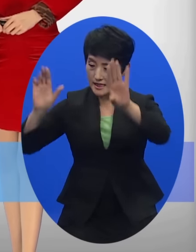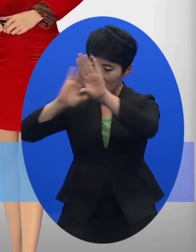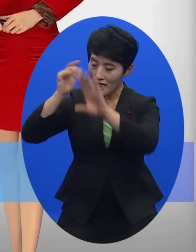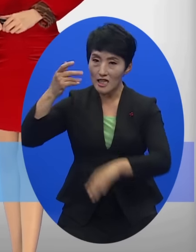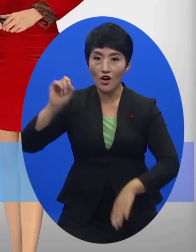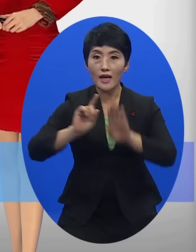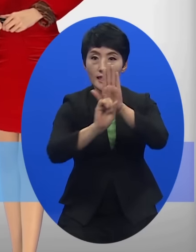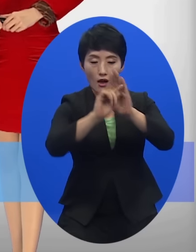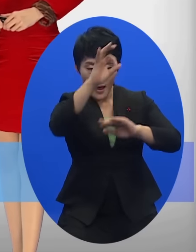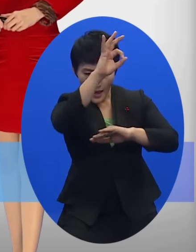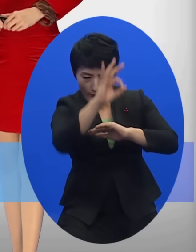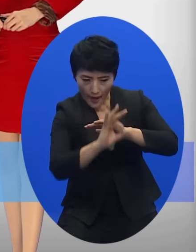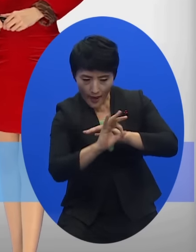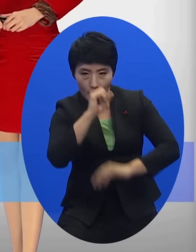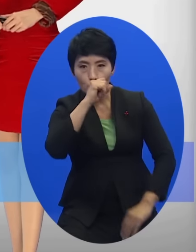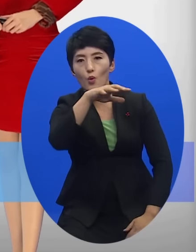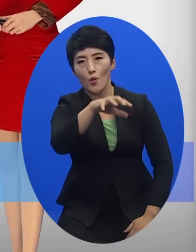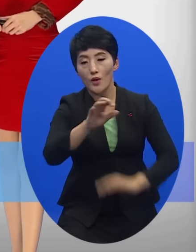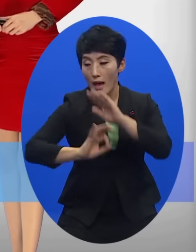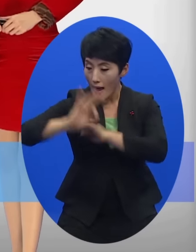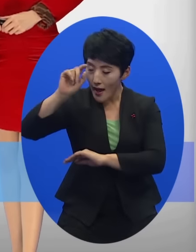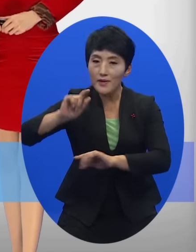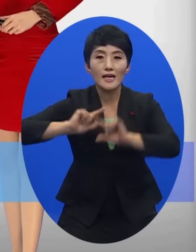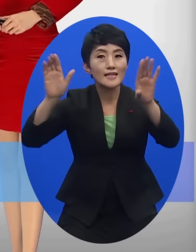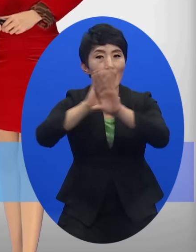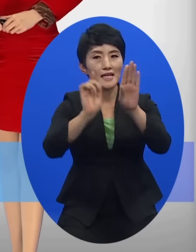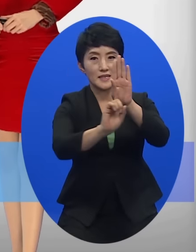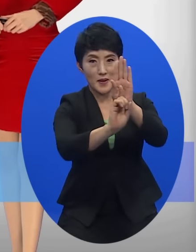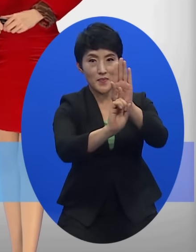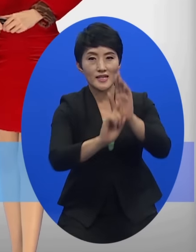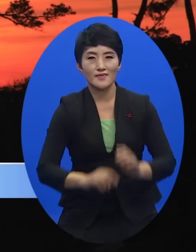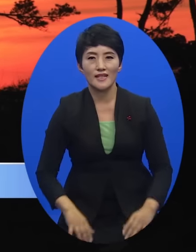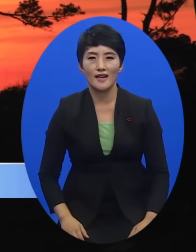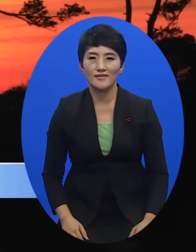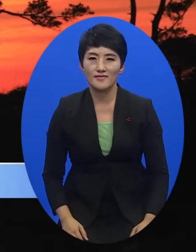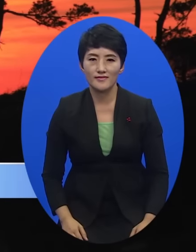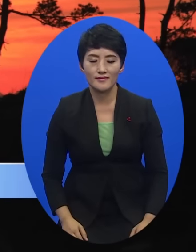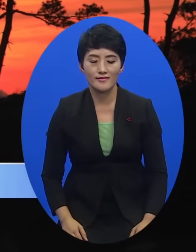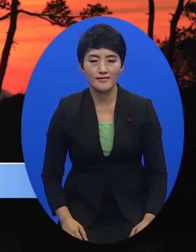기상청에서는 해넘이 해돋이 및 연휴 기상 전망을 발표했습니다.